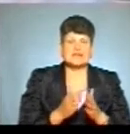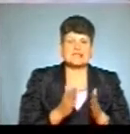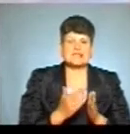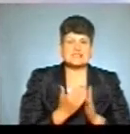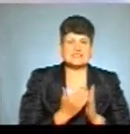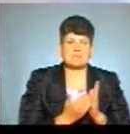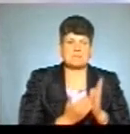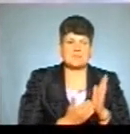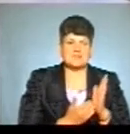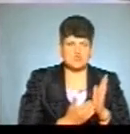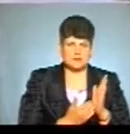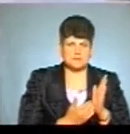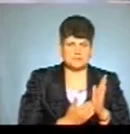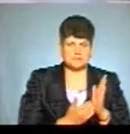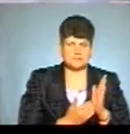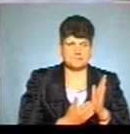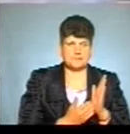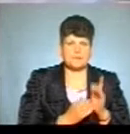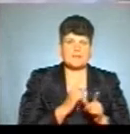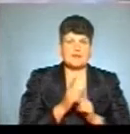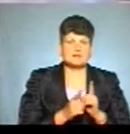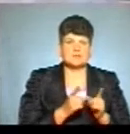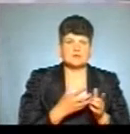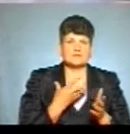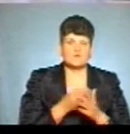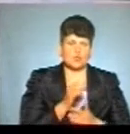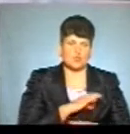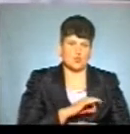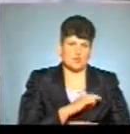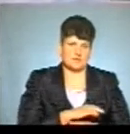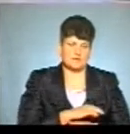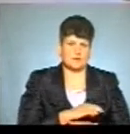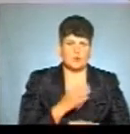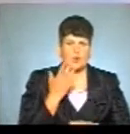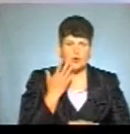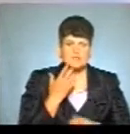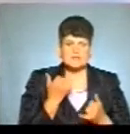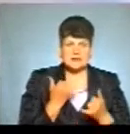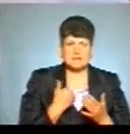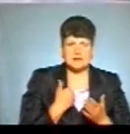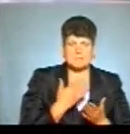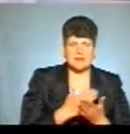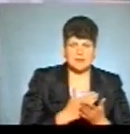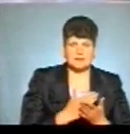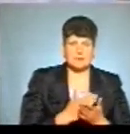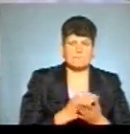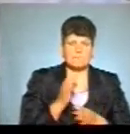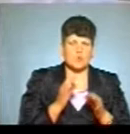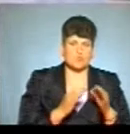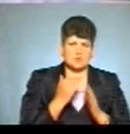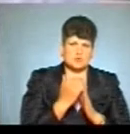список, якраз змінити його в свою користь. Тобто Коли зараз ми маємо пропорційну